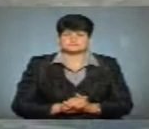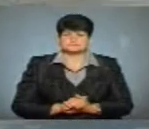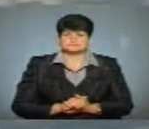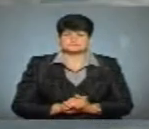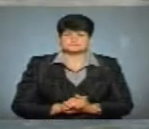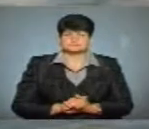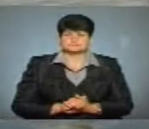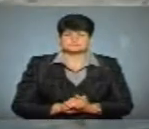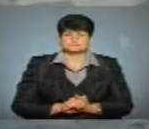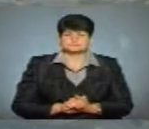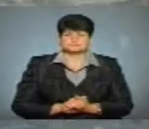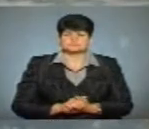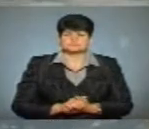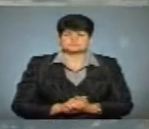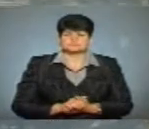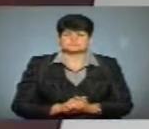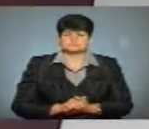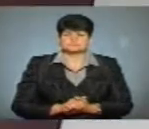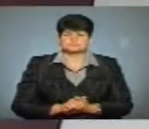на Суспільному. Тернопіль.